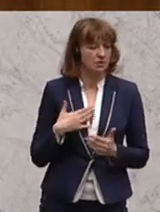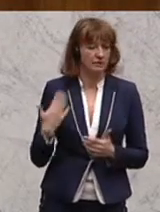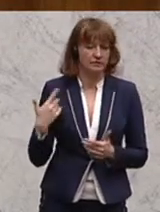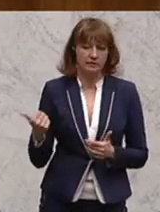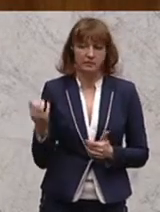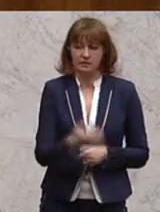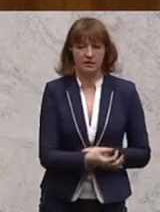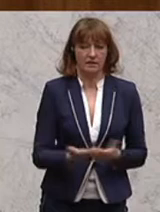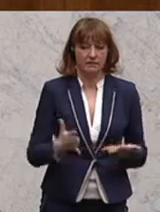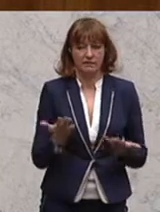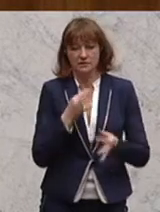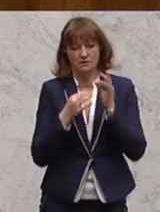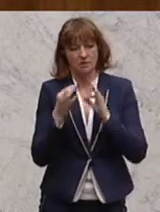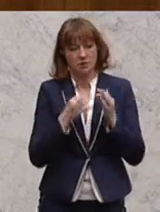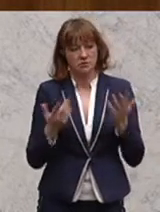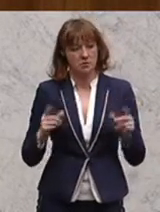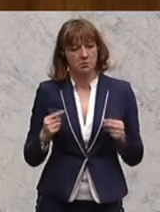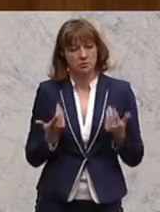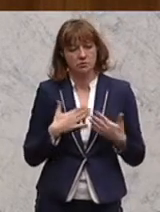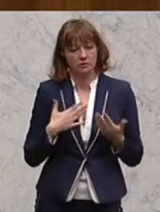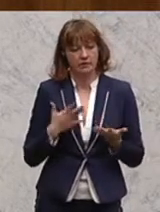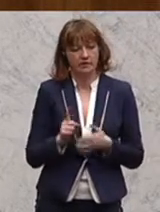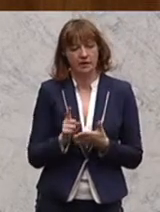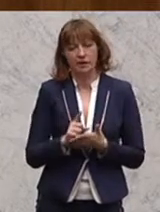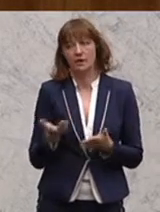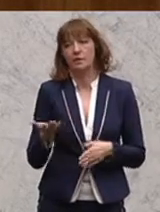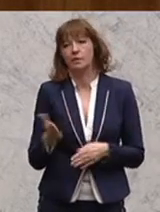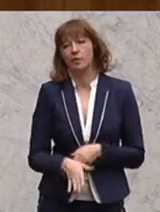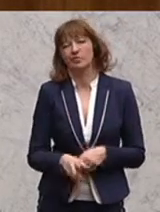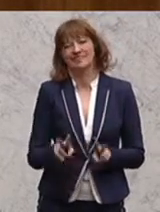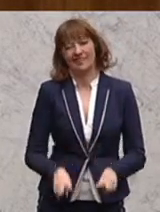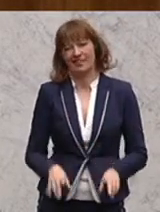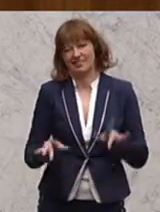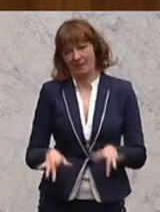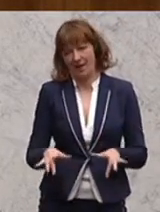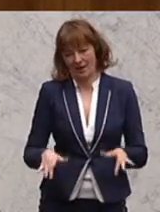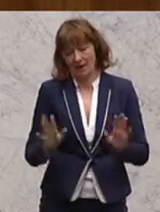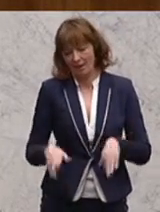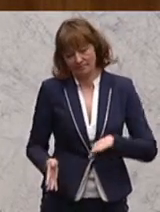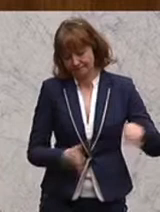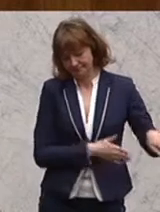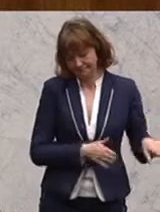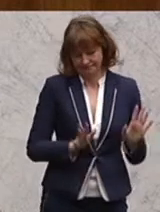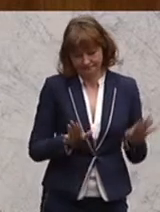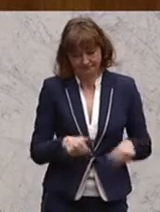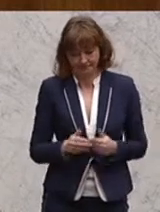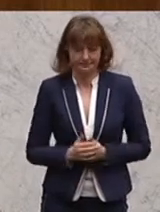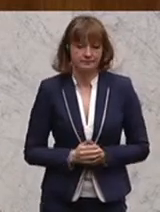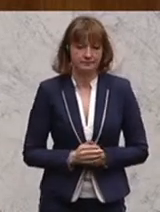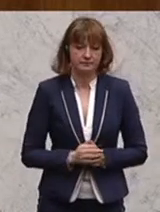angefragt wird. Nach Informationen wir also ohnehin totes Recht schaffen. Aber das nur nebenbei.